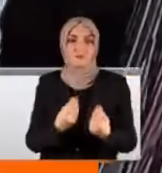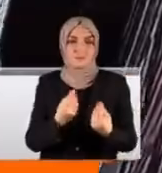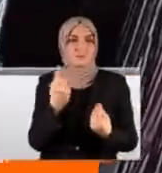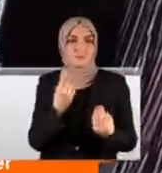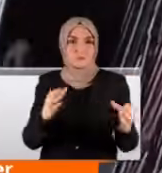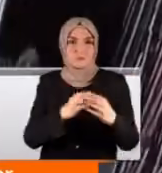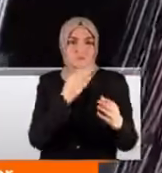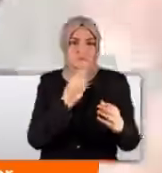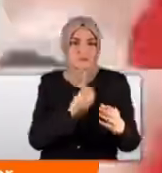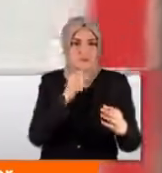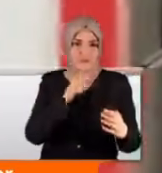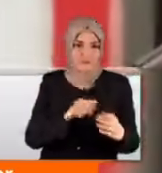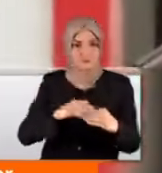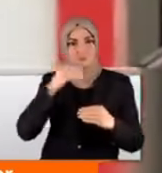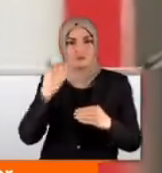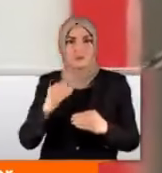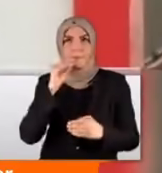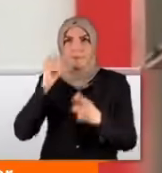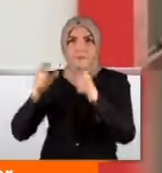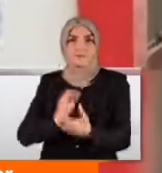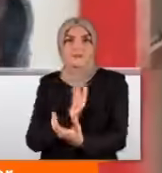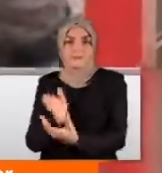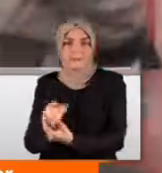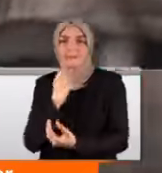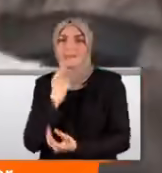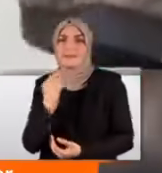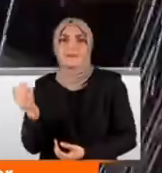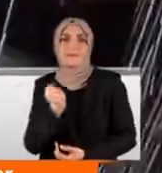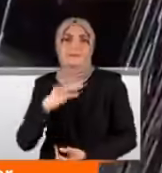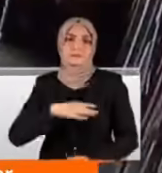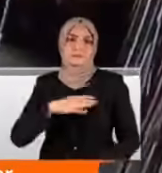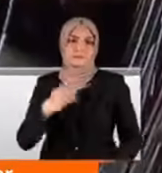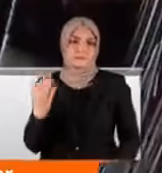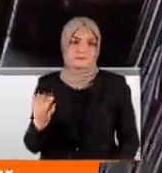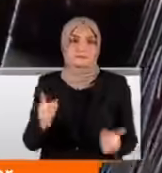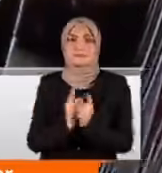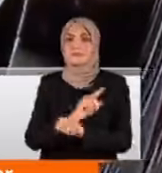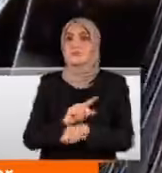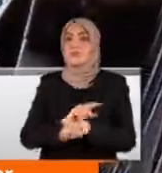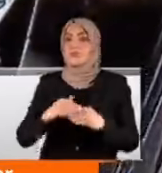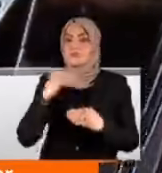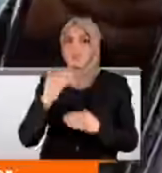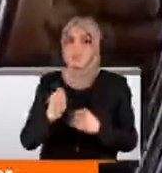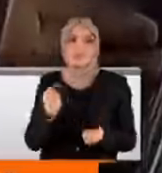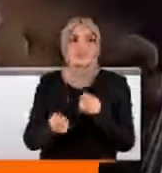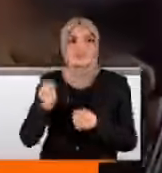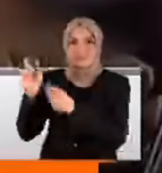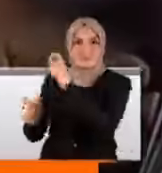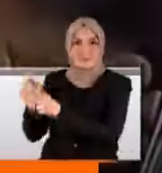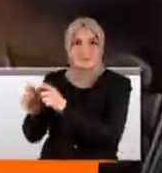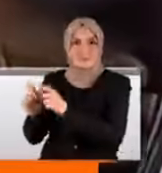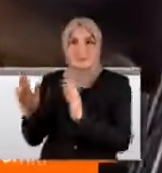hastaneye gelip tatlı almak istedi bu kısa süre sonra çalışanlarla aralarında